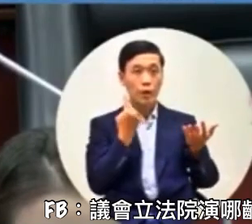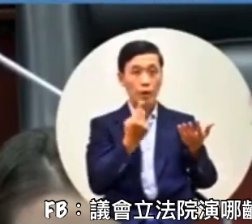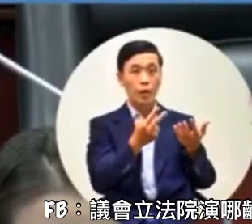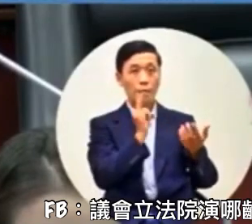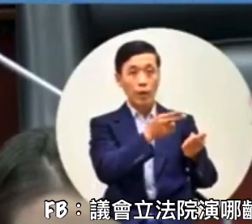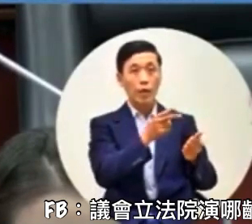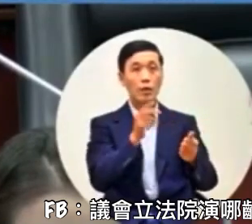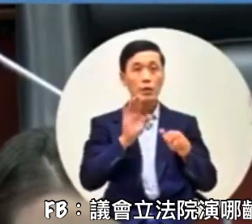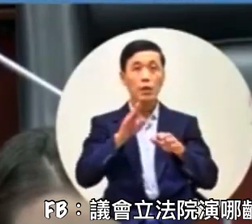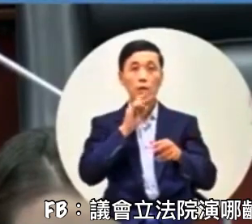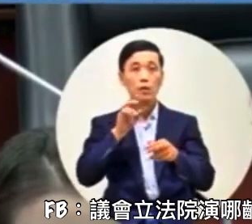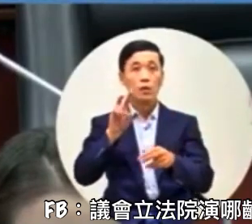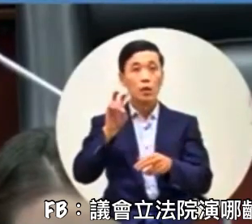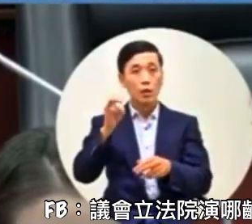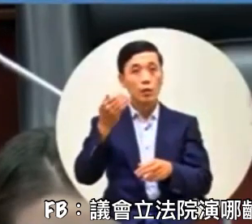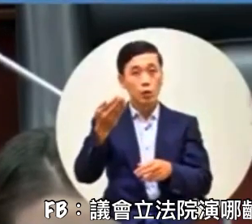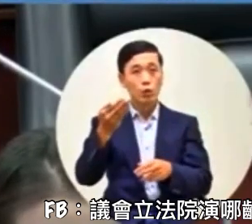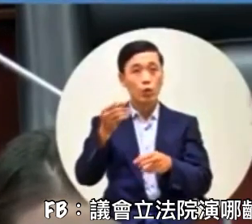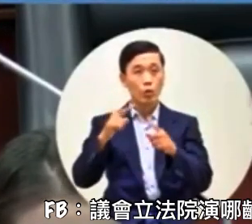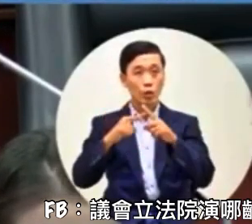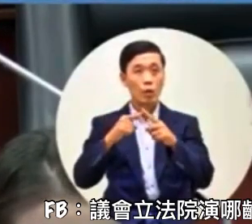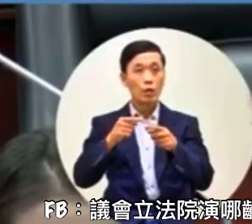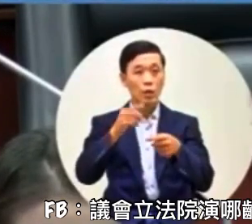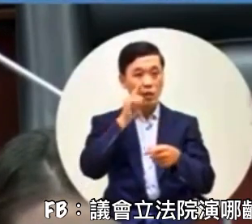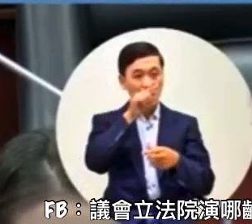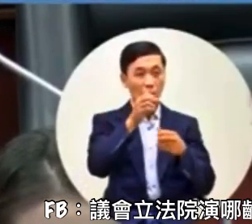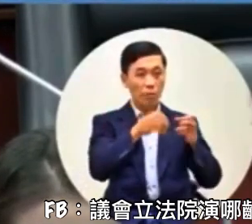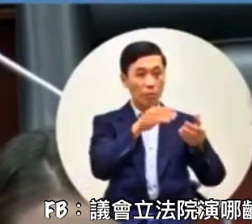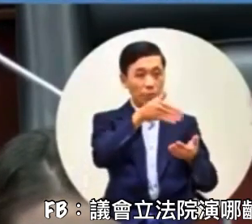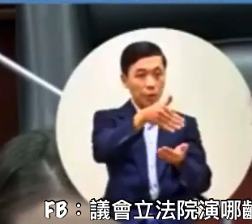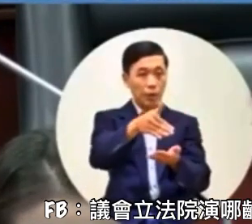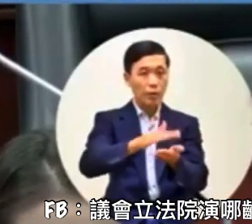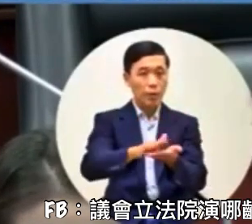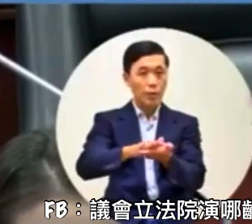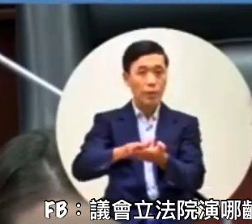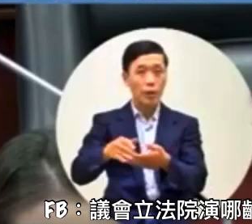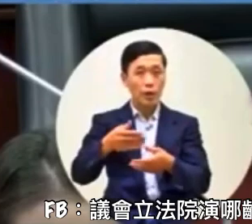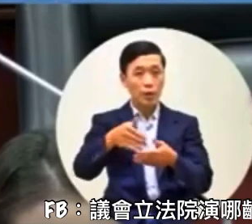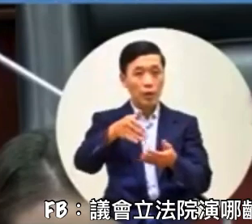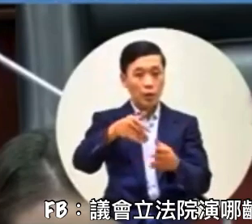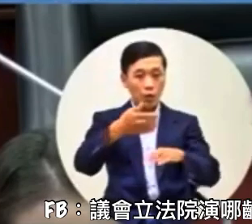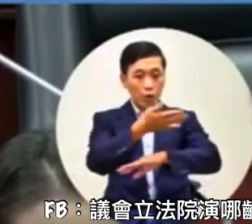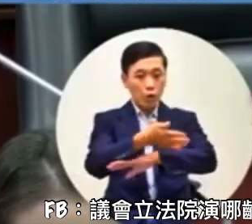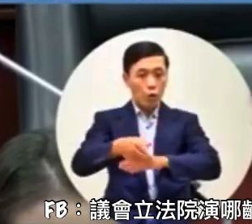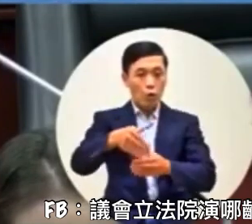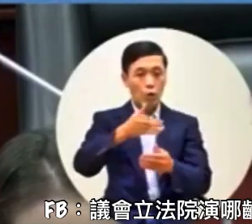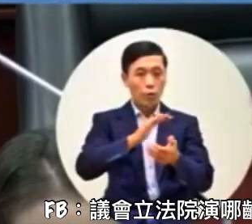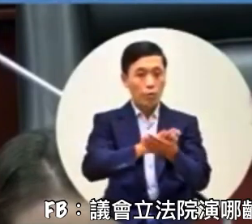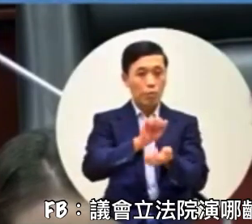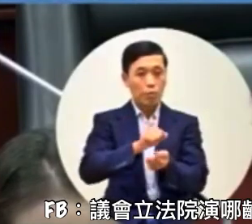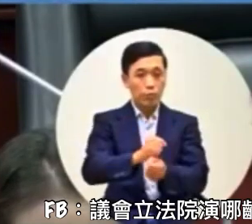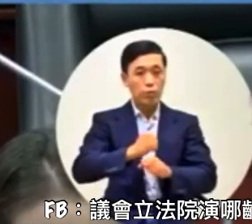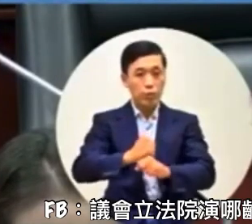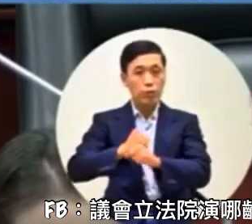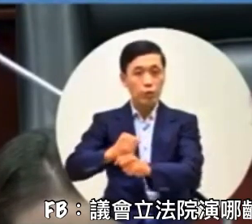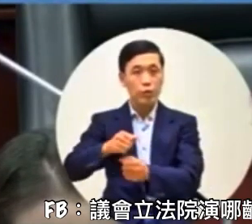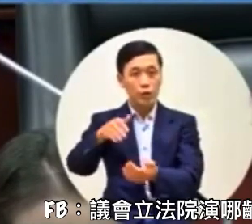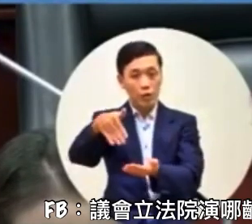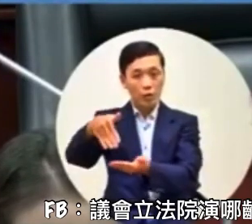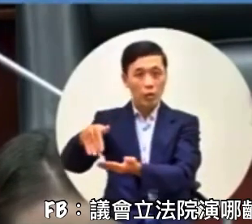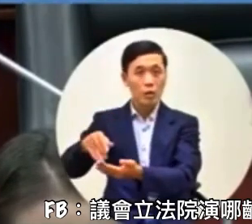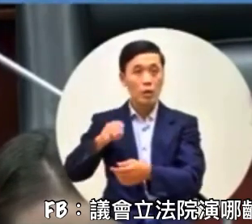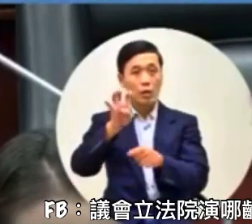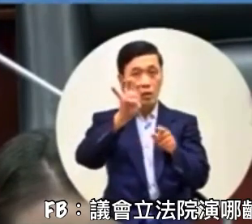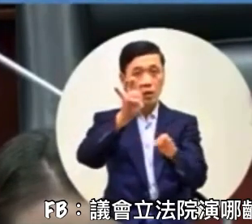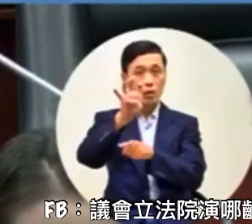你二十九个人，你要清垃圾，你要扫水沟，你要扫地，真的是一人动这两个人音，四十人的